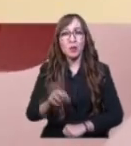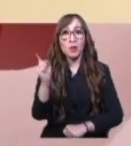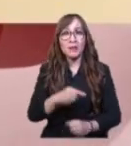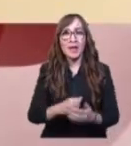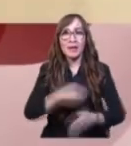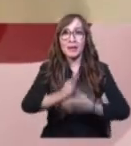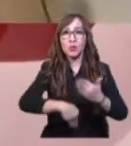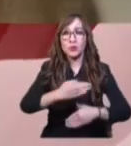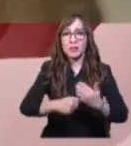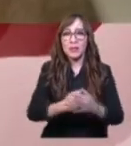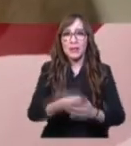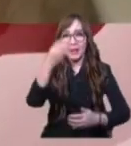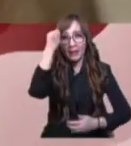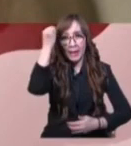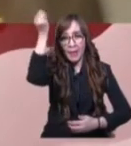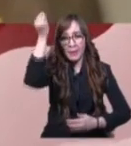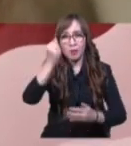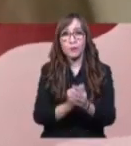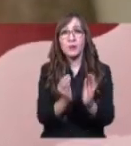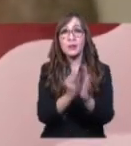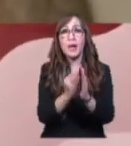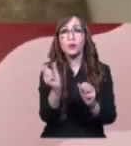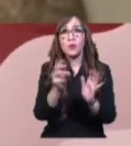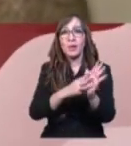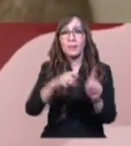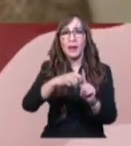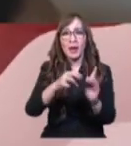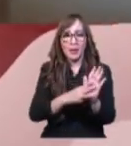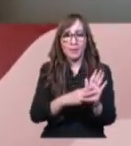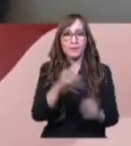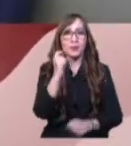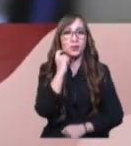dan UMKM kita. Dan kalau soal